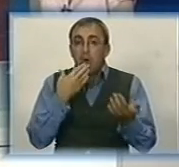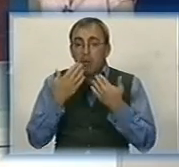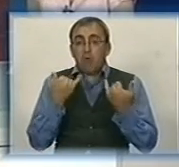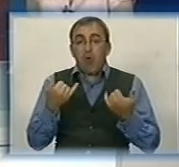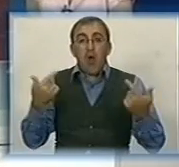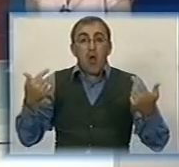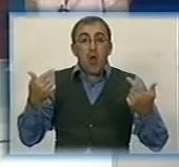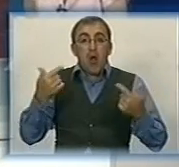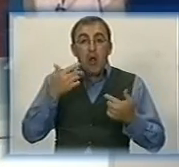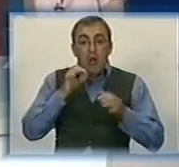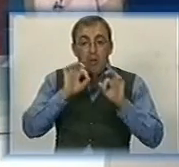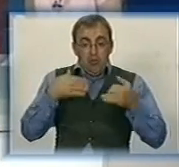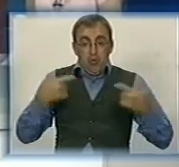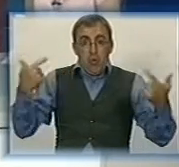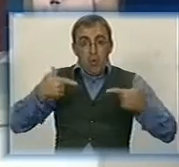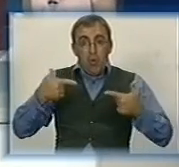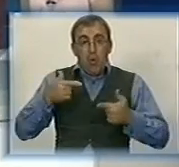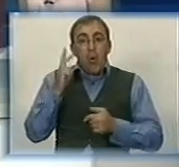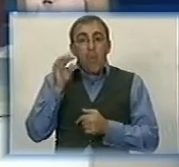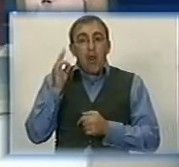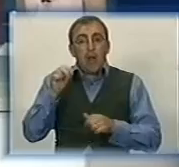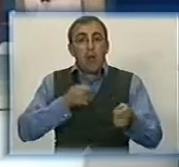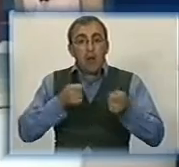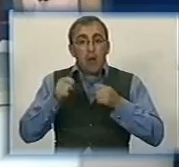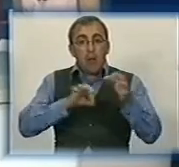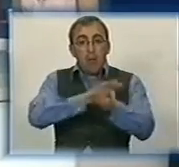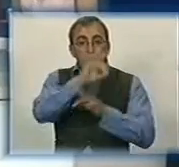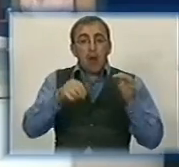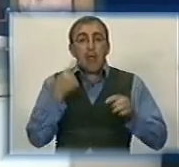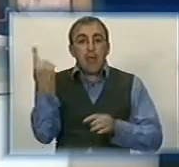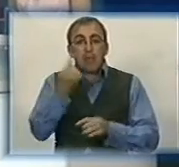Нашим глядачам я нагадаю, у нас у гостях був Михайло Коваленко, керівник проекту єдиної